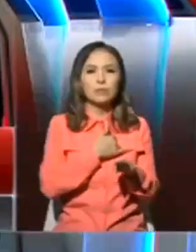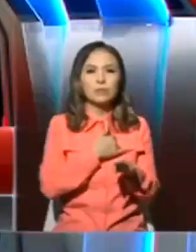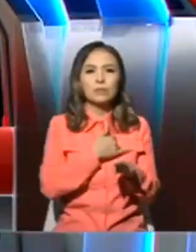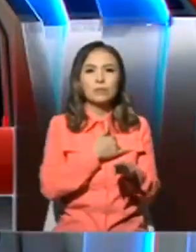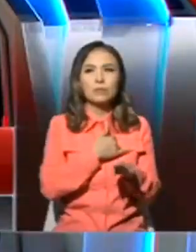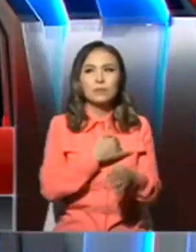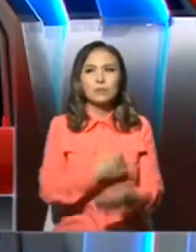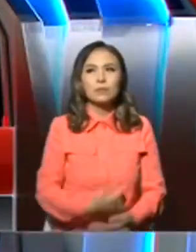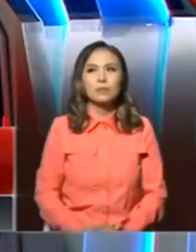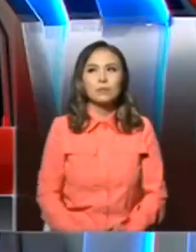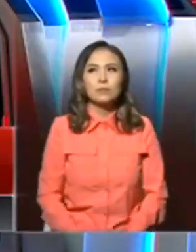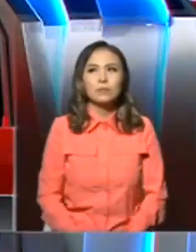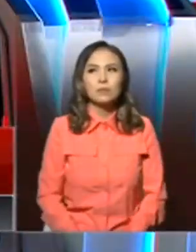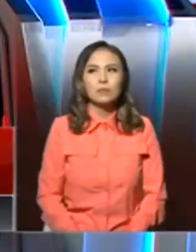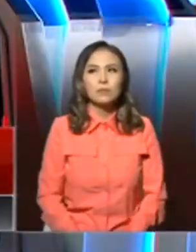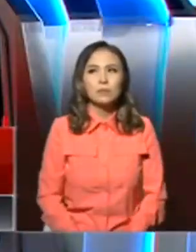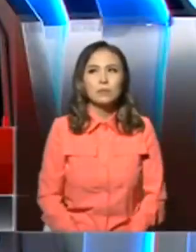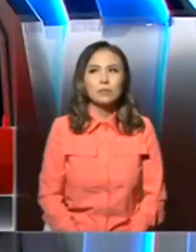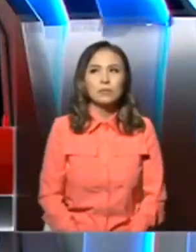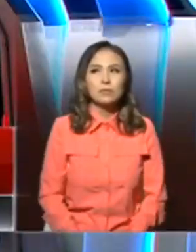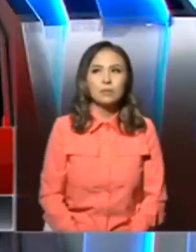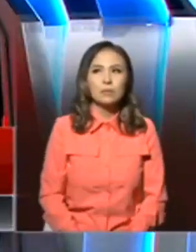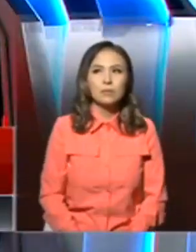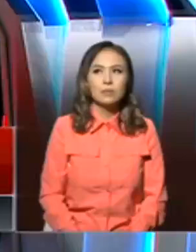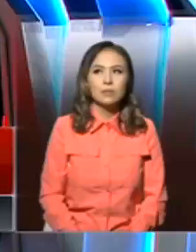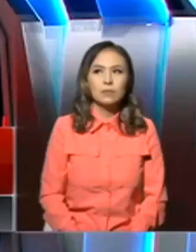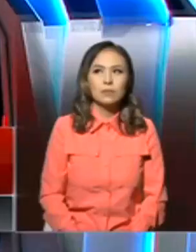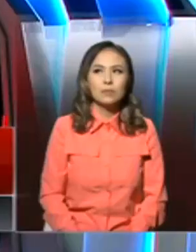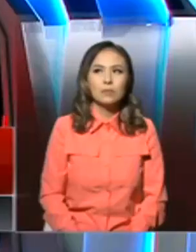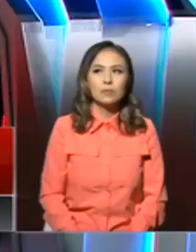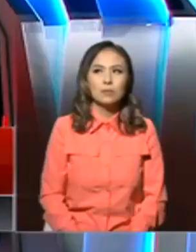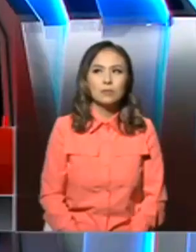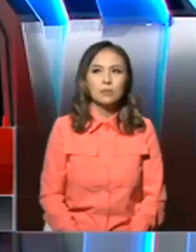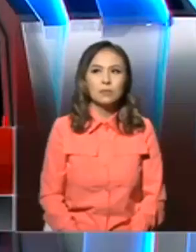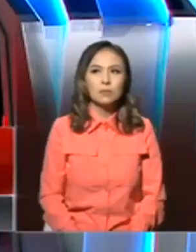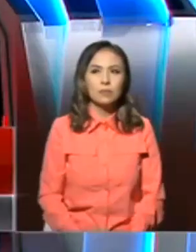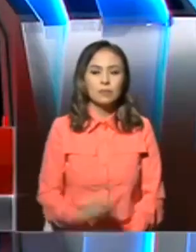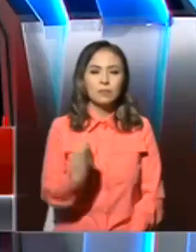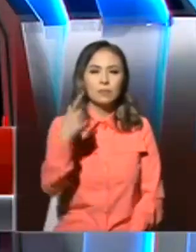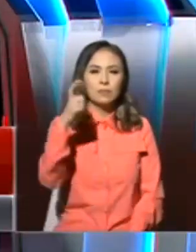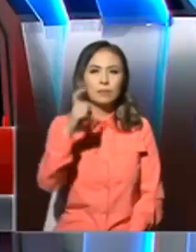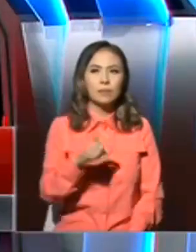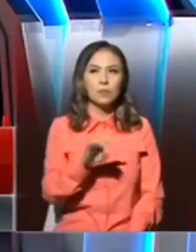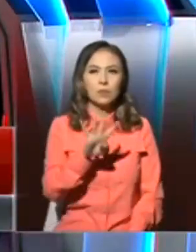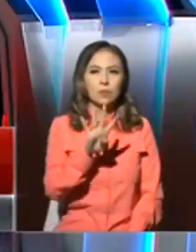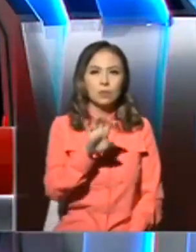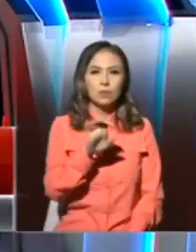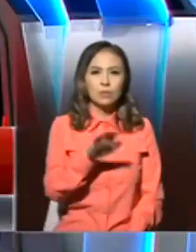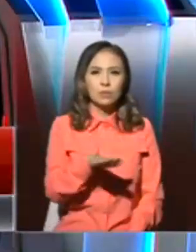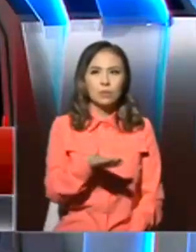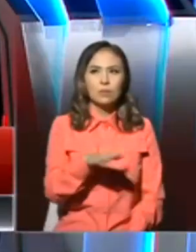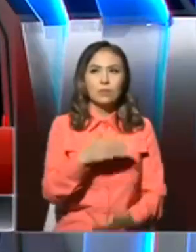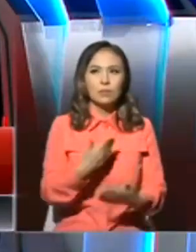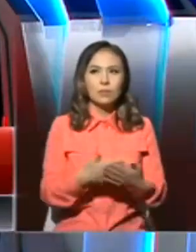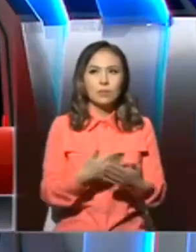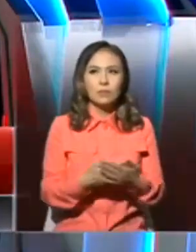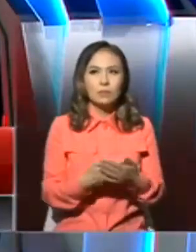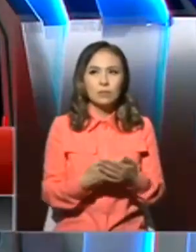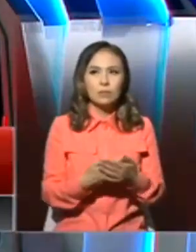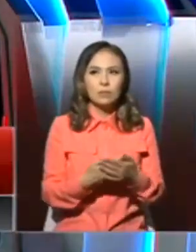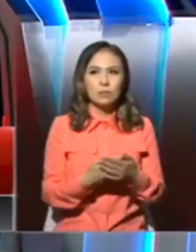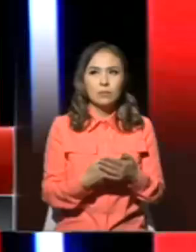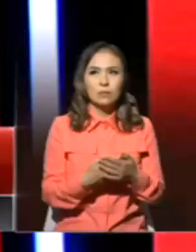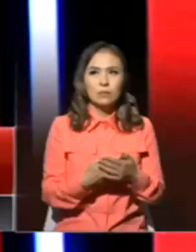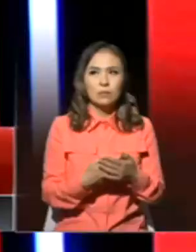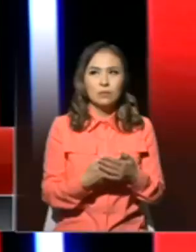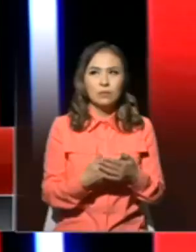ол, жұмсалмайды. Ол мемлекеттен жұмсалатын ақша емес. Бір адамға 400 мыңға жуық. Мысал ретінде сіз айтып адамға.